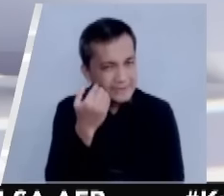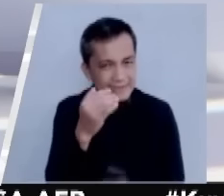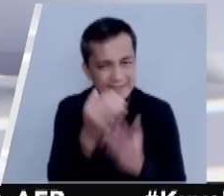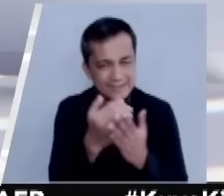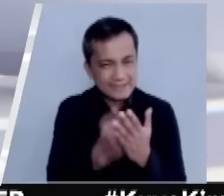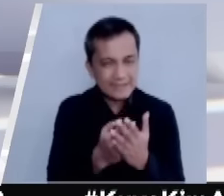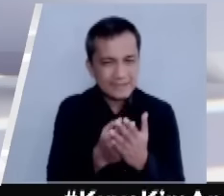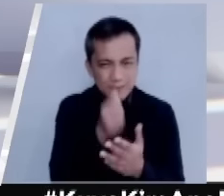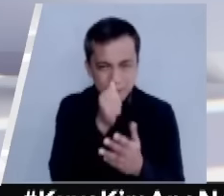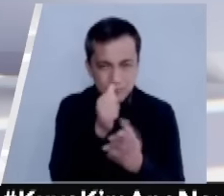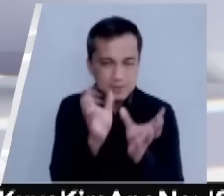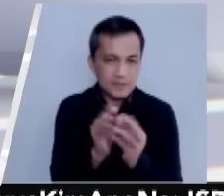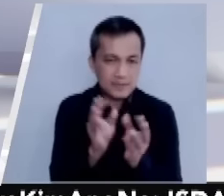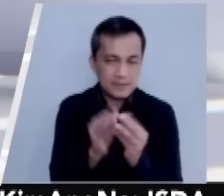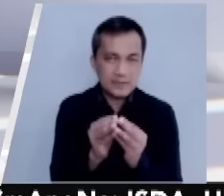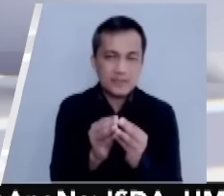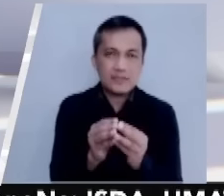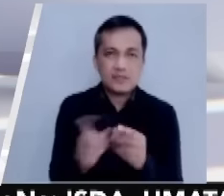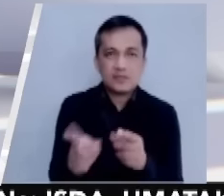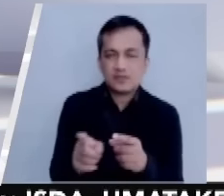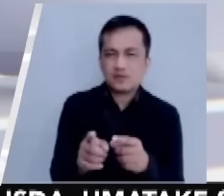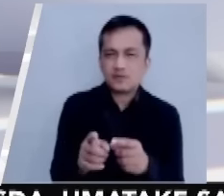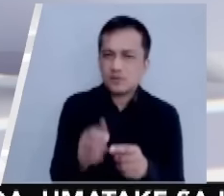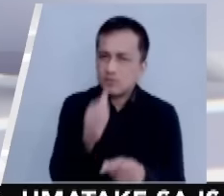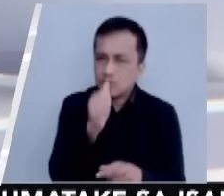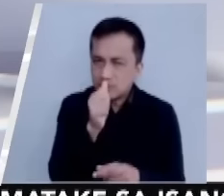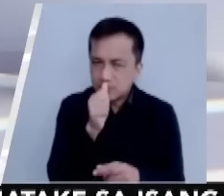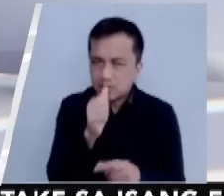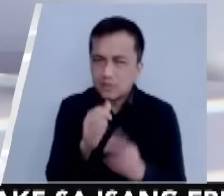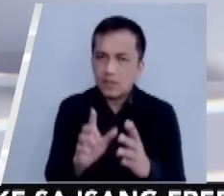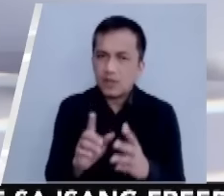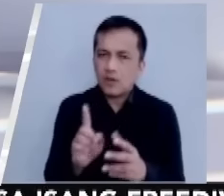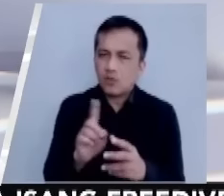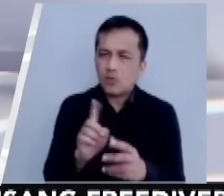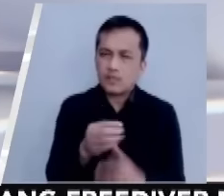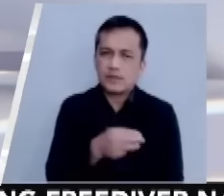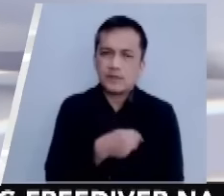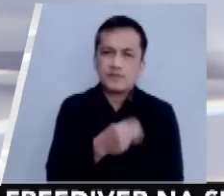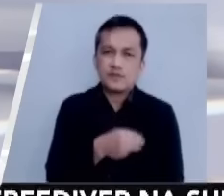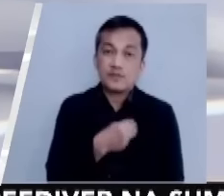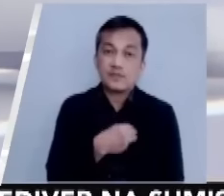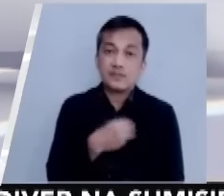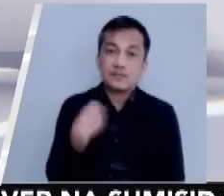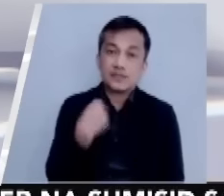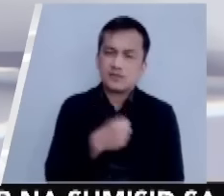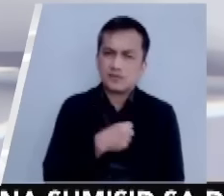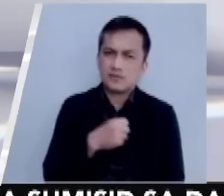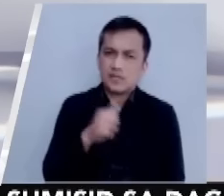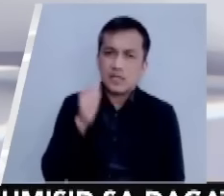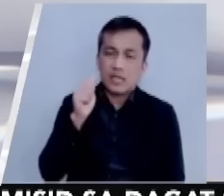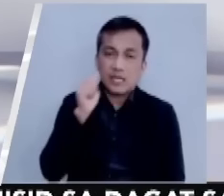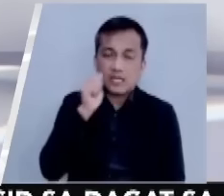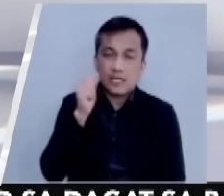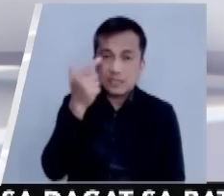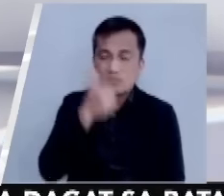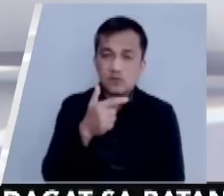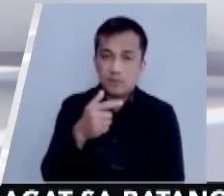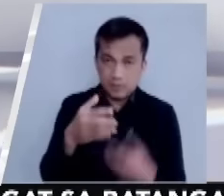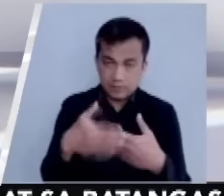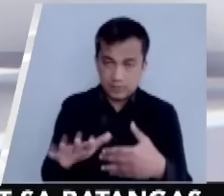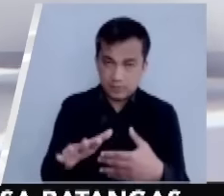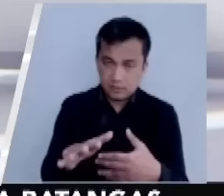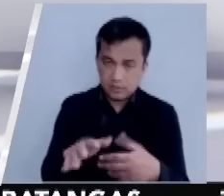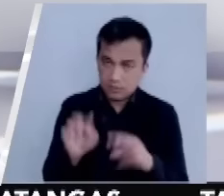dahil syempre confidential. Pero ano yung mood kanina no ng mga senador o ni Guo pagkatapos nito, kung may chance kang nakita sila